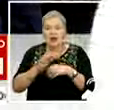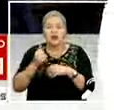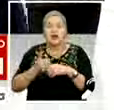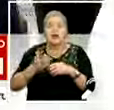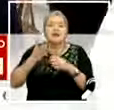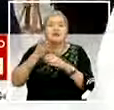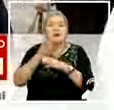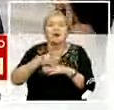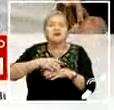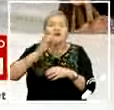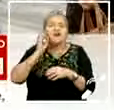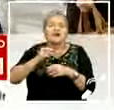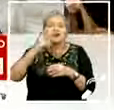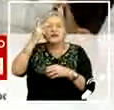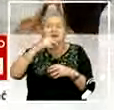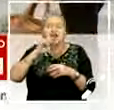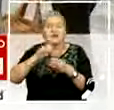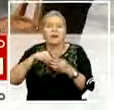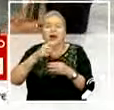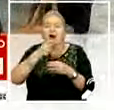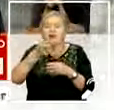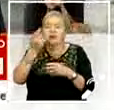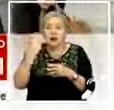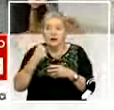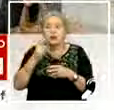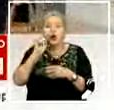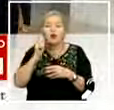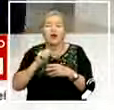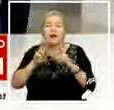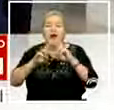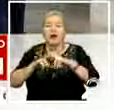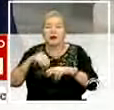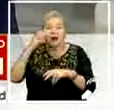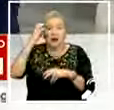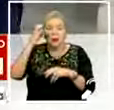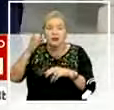protocol, este clar că UDMR rămâne în guvern și cu actualele portofolii.